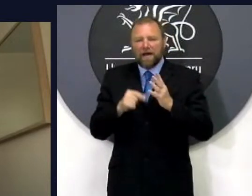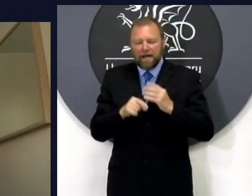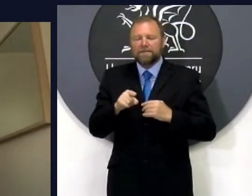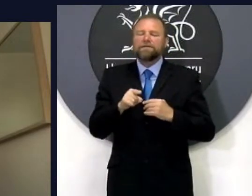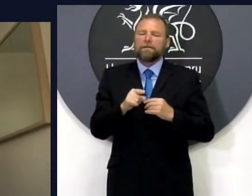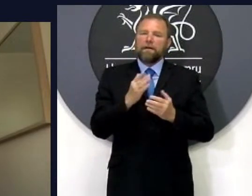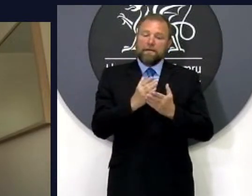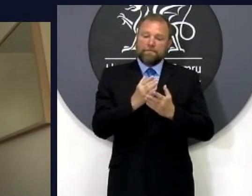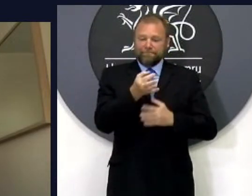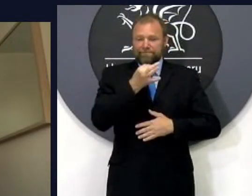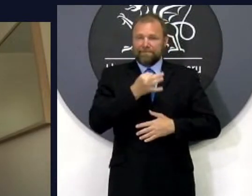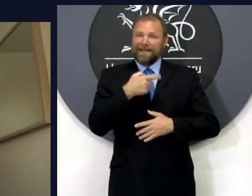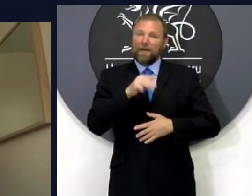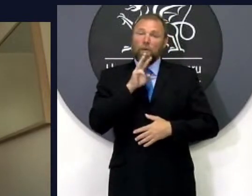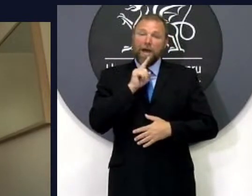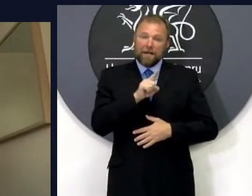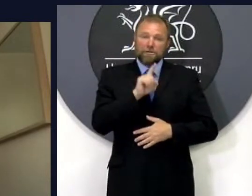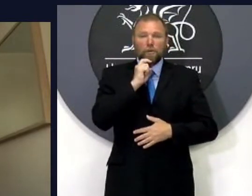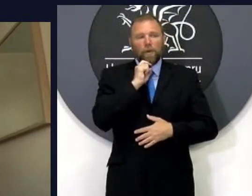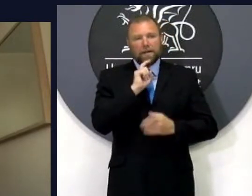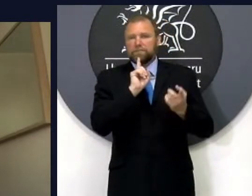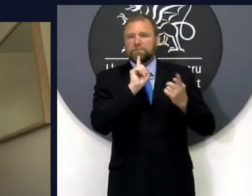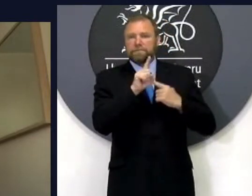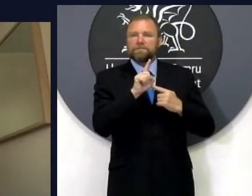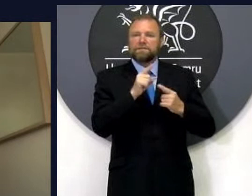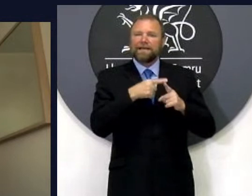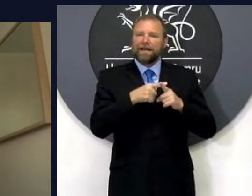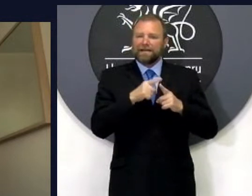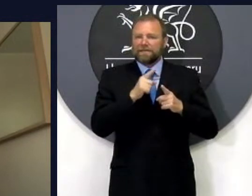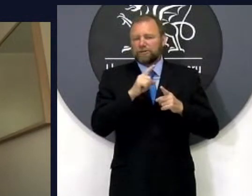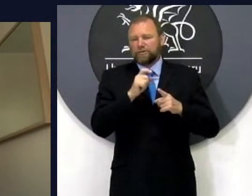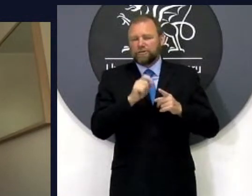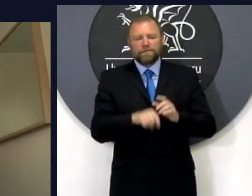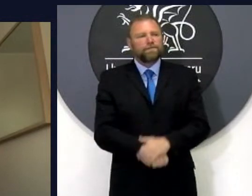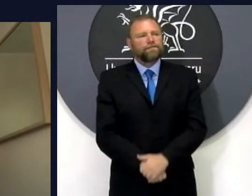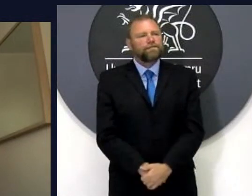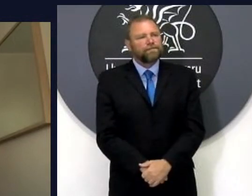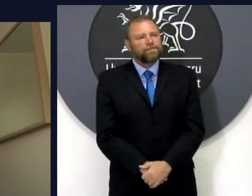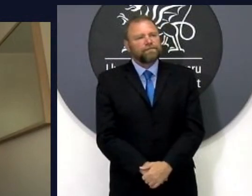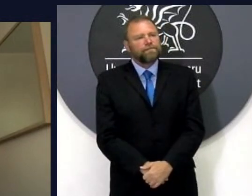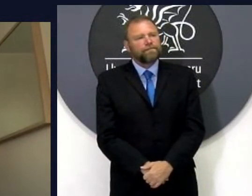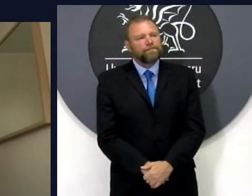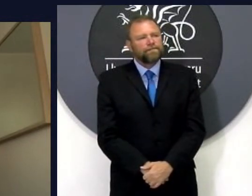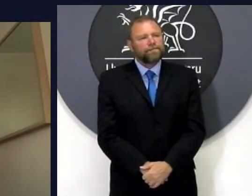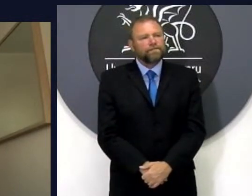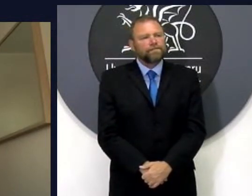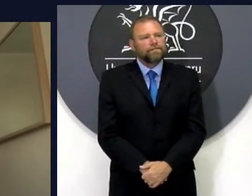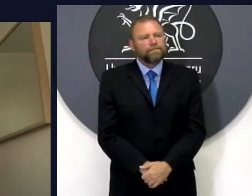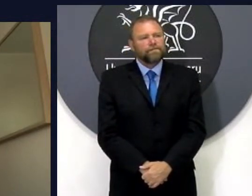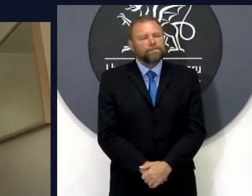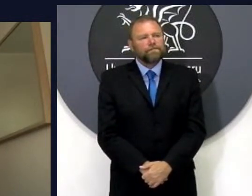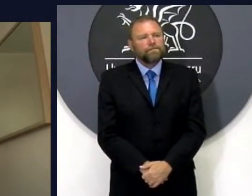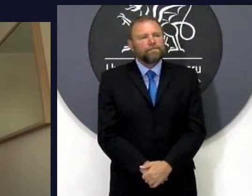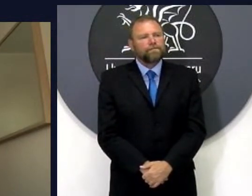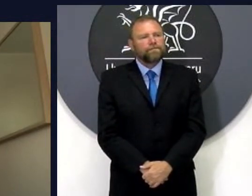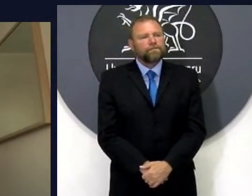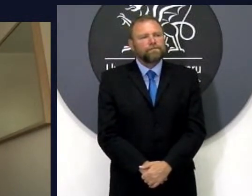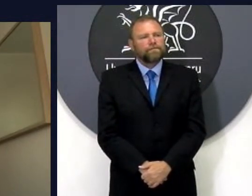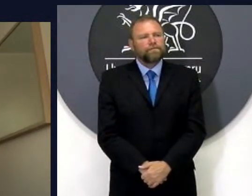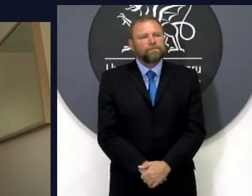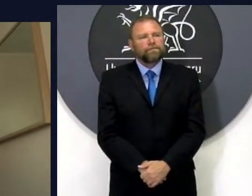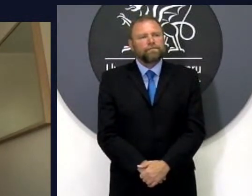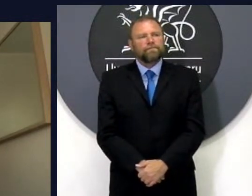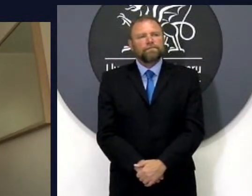yn ystod cyfnod hefyd lle mae'r rheolau a'r cyfyngiadau yn cael eu llacio, a falle llai o sylw yn cael ei roi i sefyllfa'r coronavirus yn y